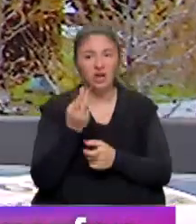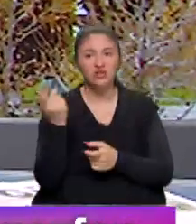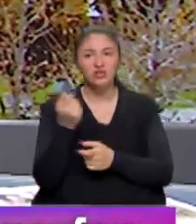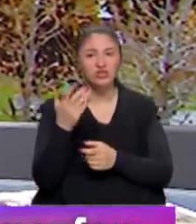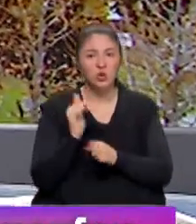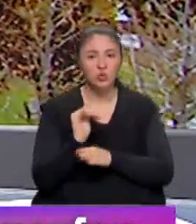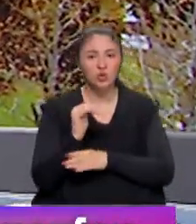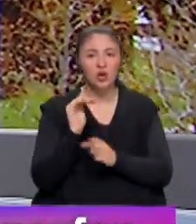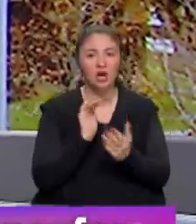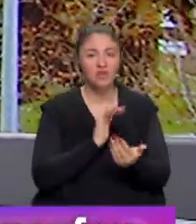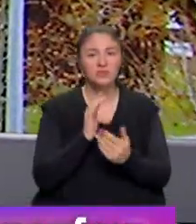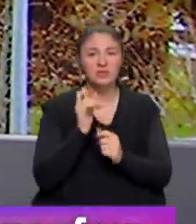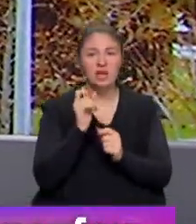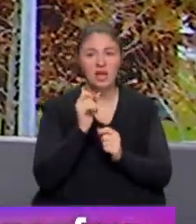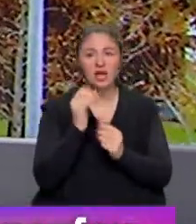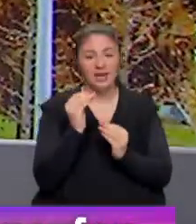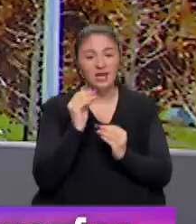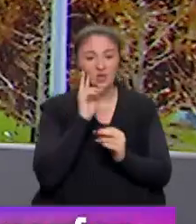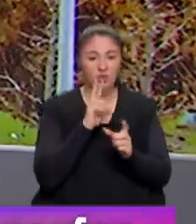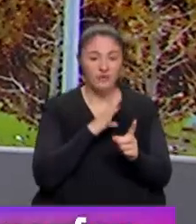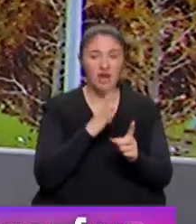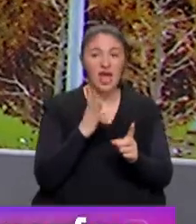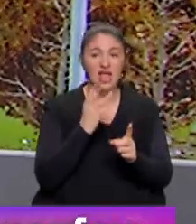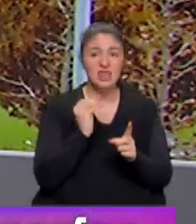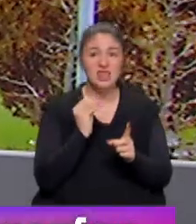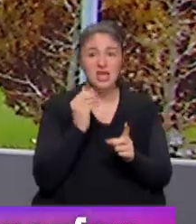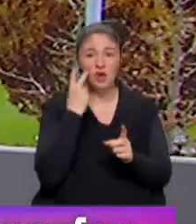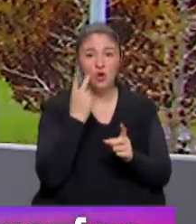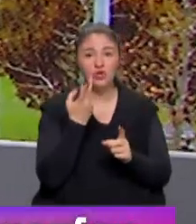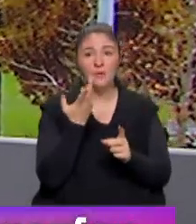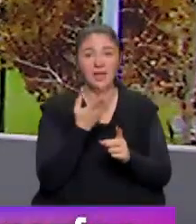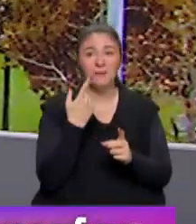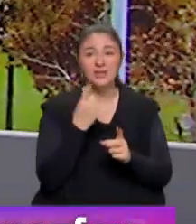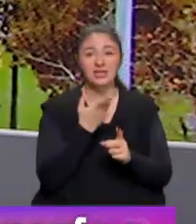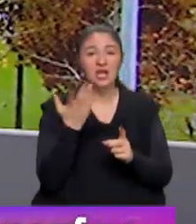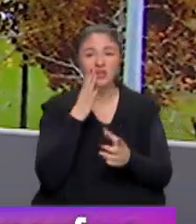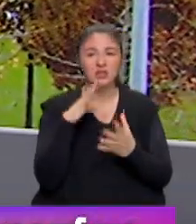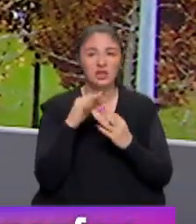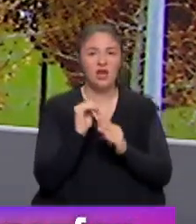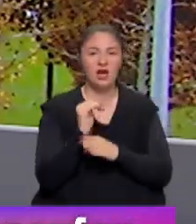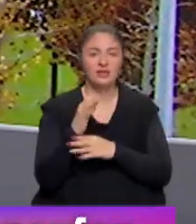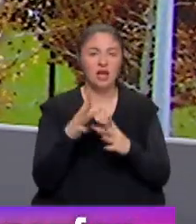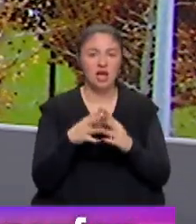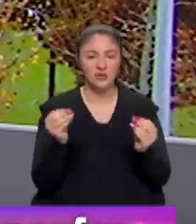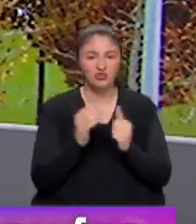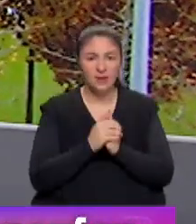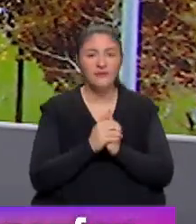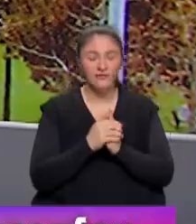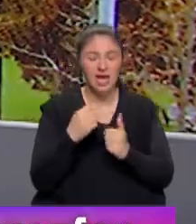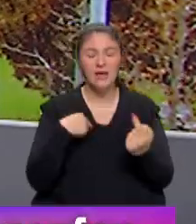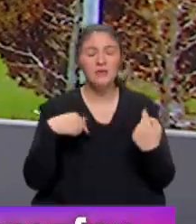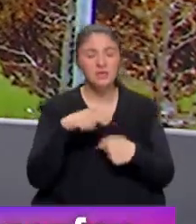insan yaşar. Karşımızda iyi senaryolar da var. En iyi senaryoda bile binlerce insan hayatını kaybedecek. Ve